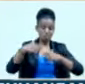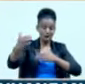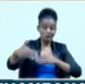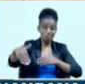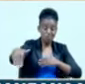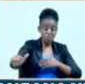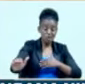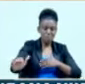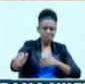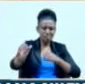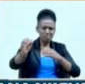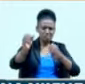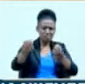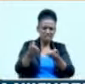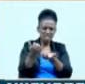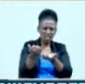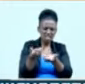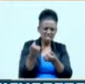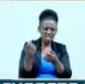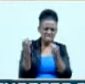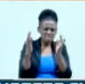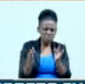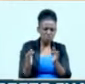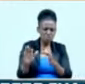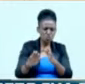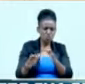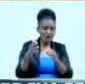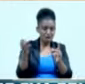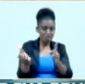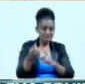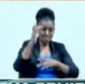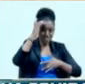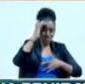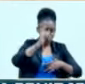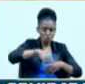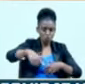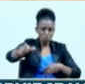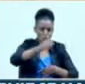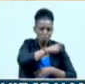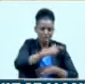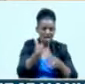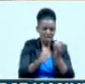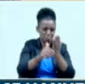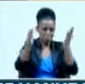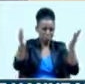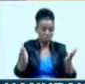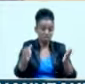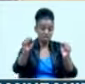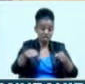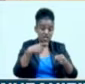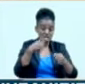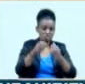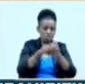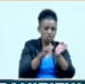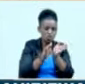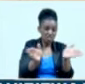yabo, abashe kuhivuriza ibyangombwa by'ibanze, naremba abone kujya ku kigo nderabuzima. So navuga rero yuko muri